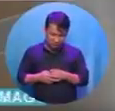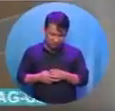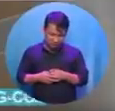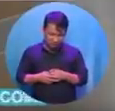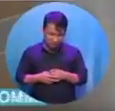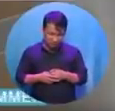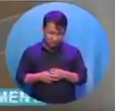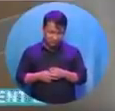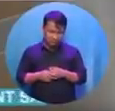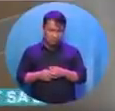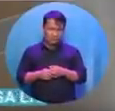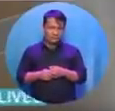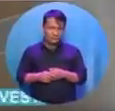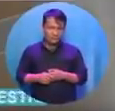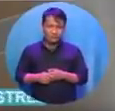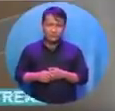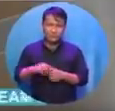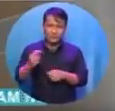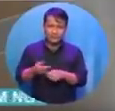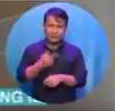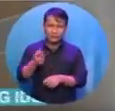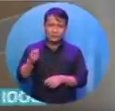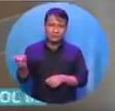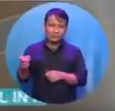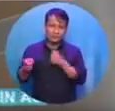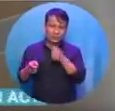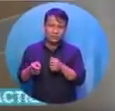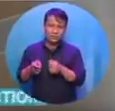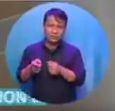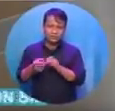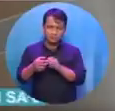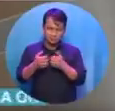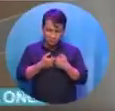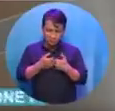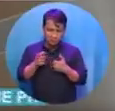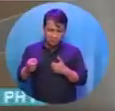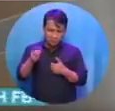Gaano na kayo katagal na magkarelasyon ni Wendy, sir?